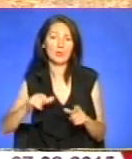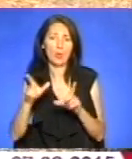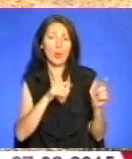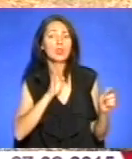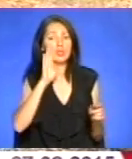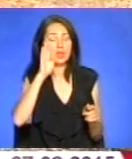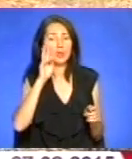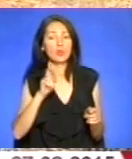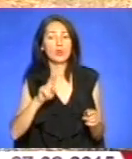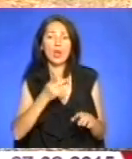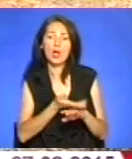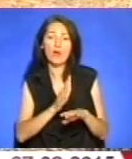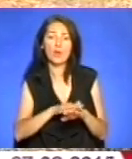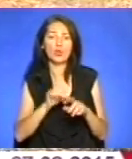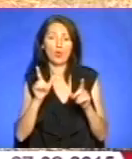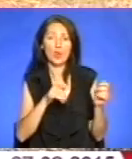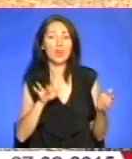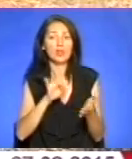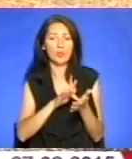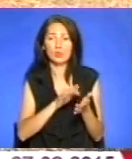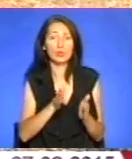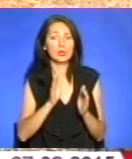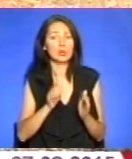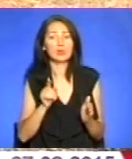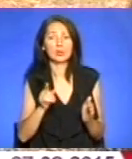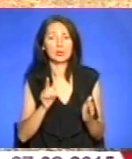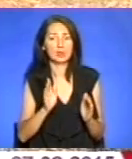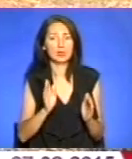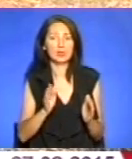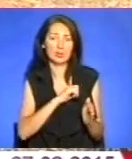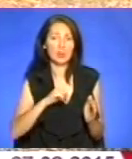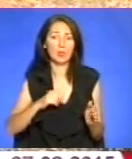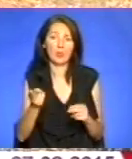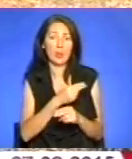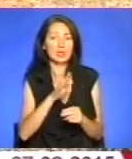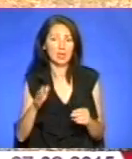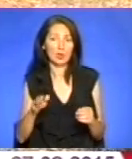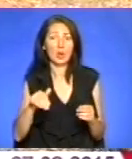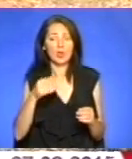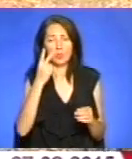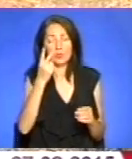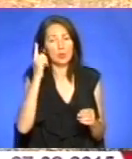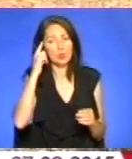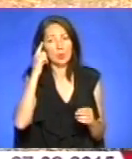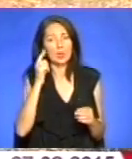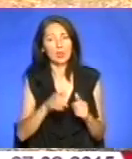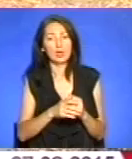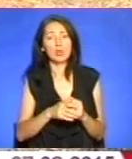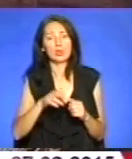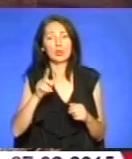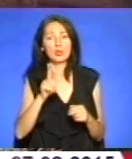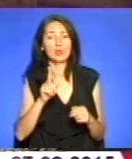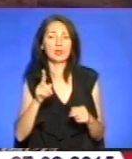подивилися, наскільки накладно добратися взагалі в місто, а не те, що з дітками. І тоді б подивилися, і вже б нехай добудували. Тоді б сказали, я вніс лепту в історію, бо добудував